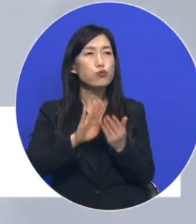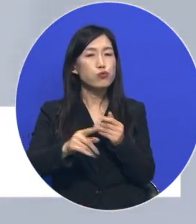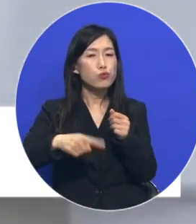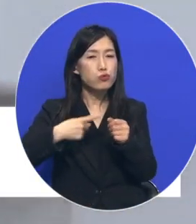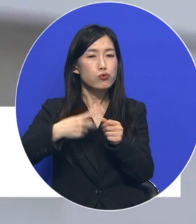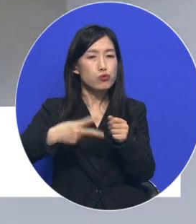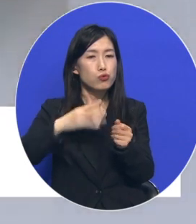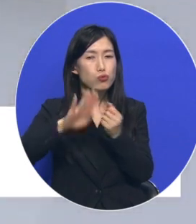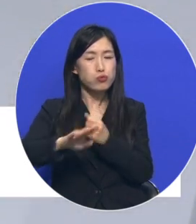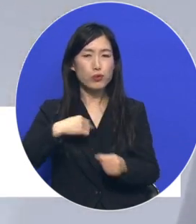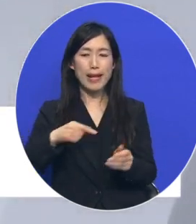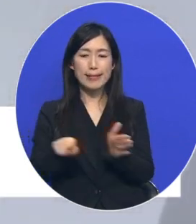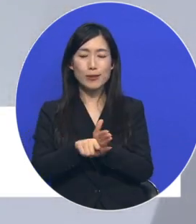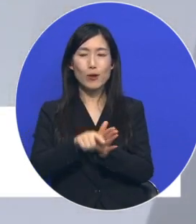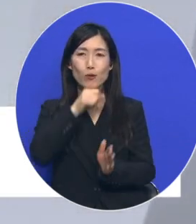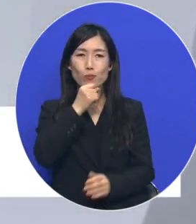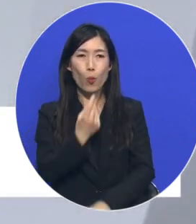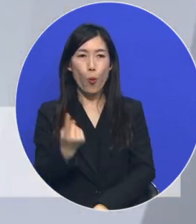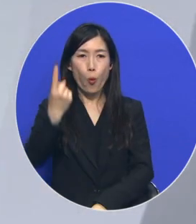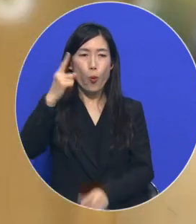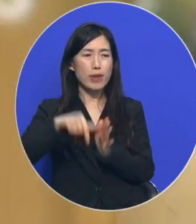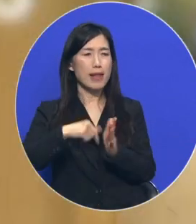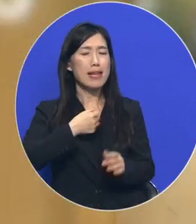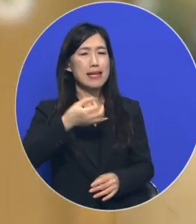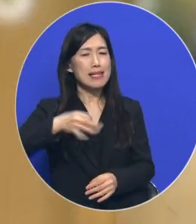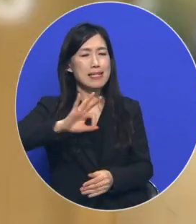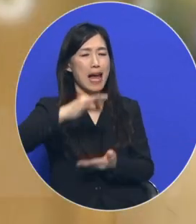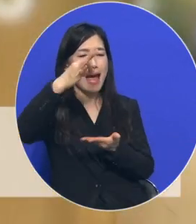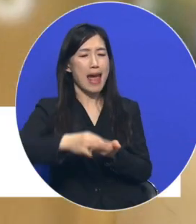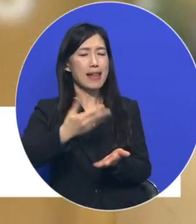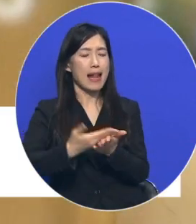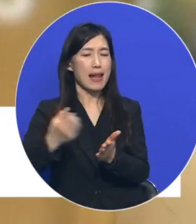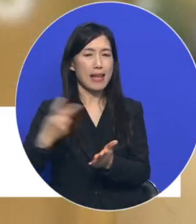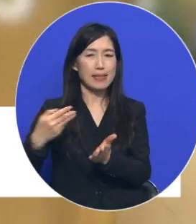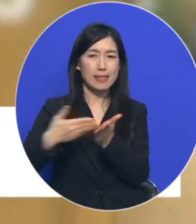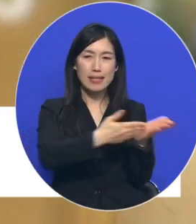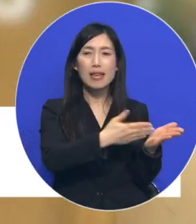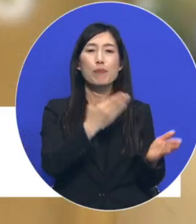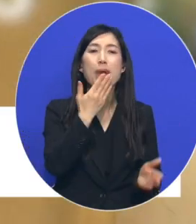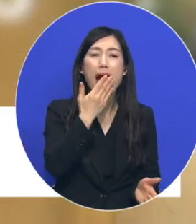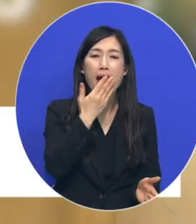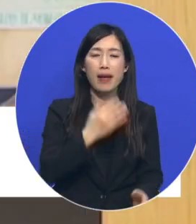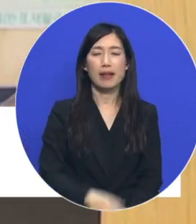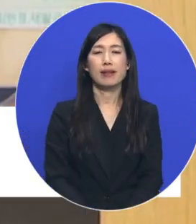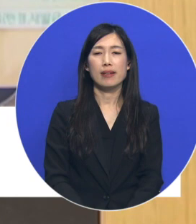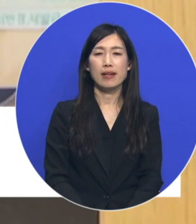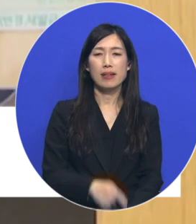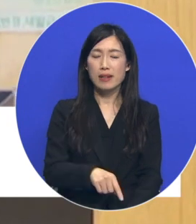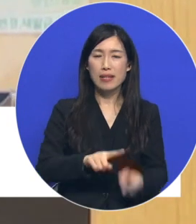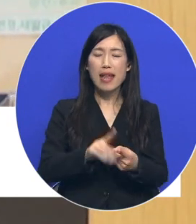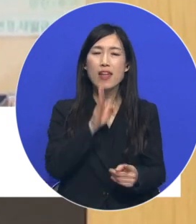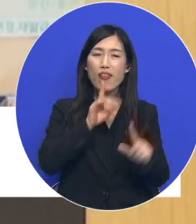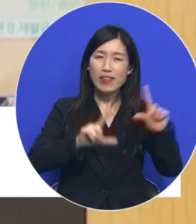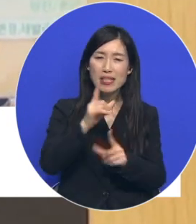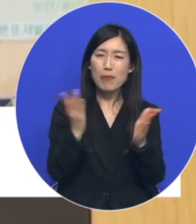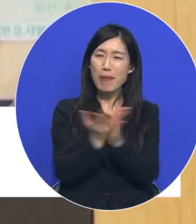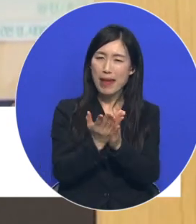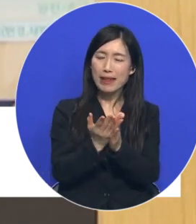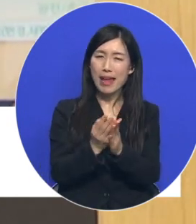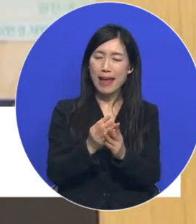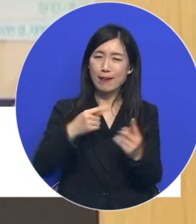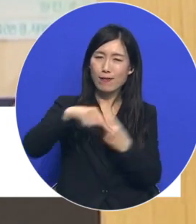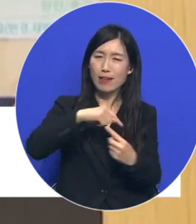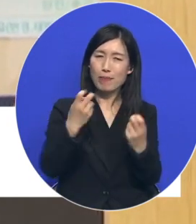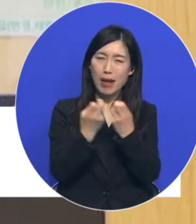내려달라고 요구할 수 있는 권리를 말합니다 정부가 수용률을 높이고 금리인하 요구권의 실효성을 높이기 위한